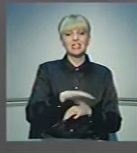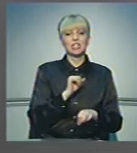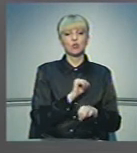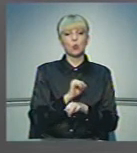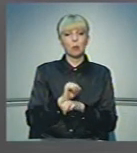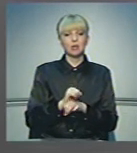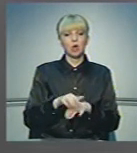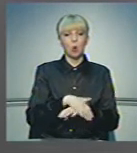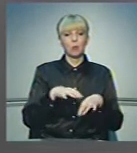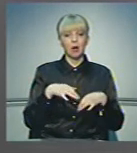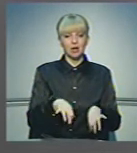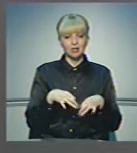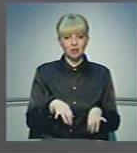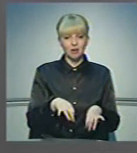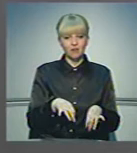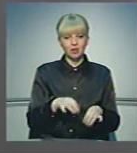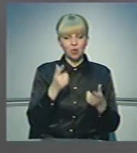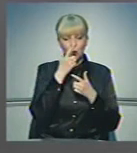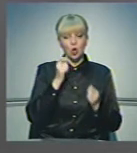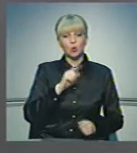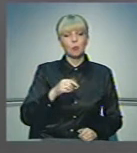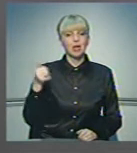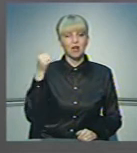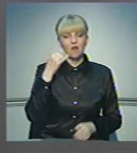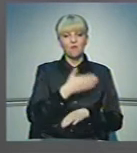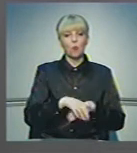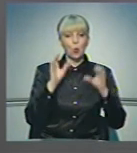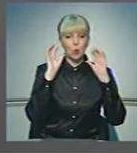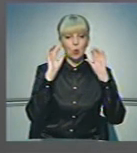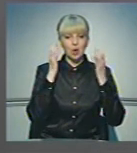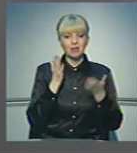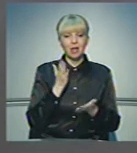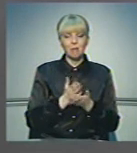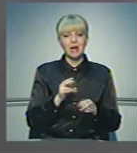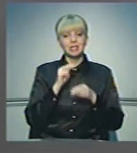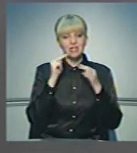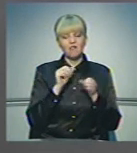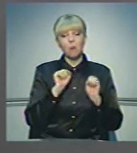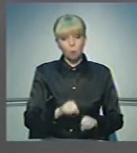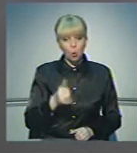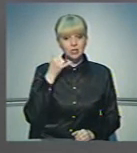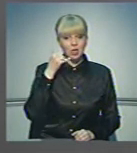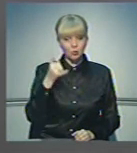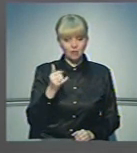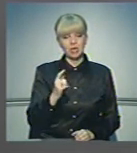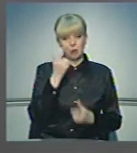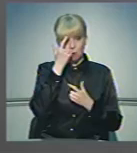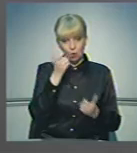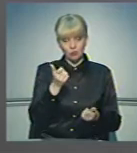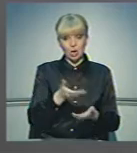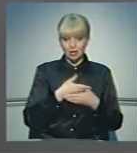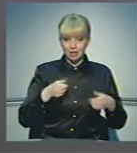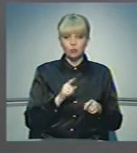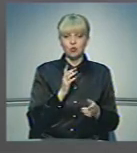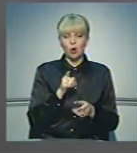громадського транспорту йде оголошення з номерами телефонів вуличного радіо, яка має зауваження, може зателефонувати і повідомити нам,